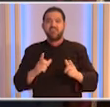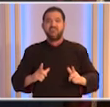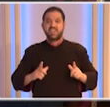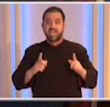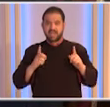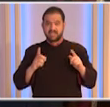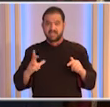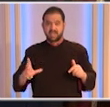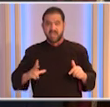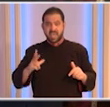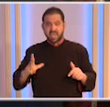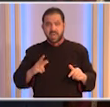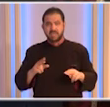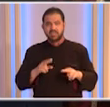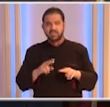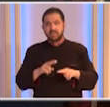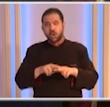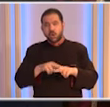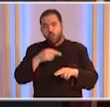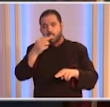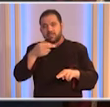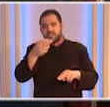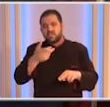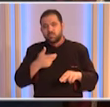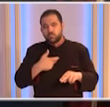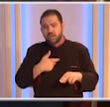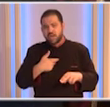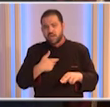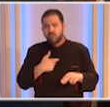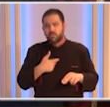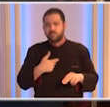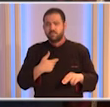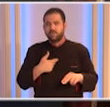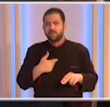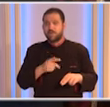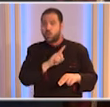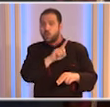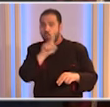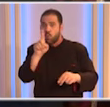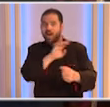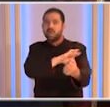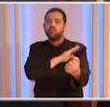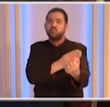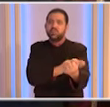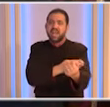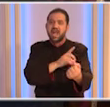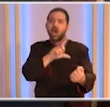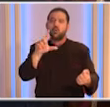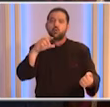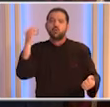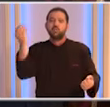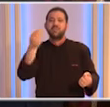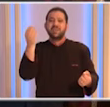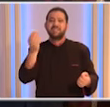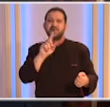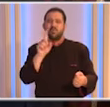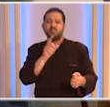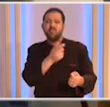darul vieții este, cum să zic eu, atributul și numai puterea lui